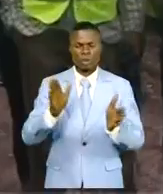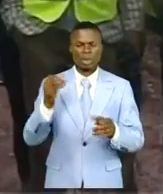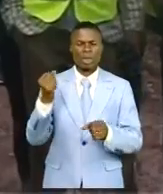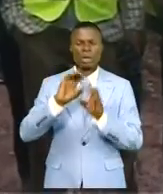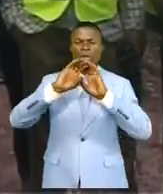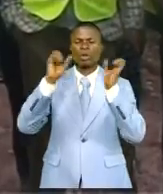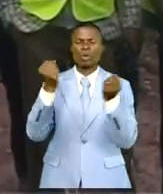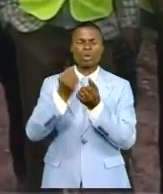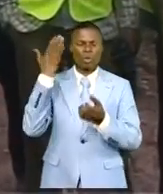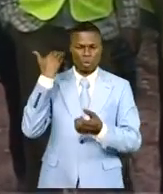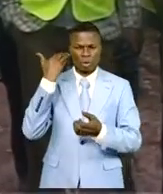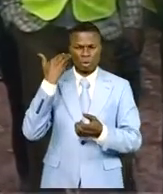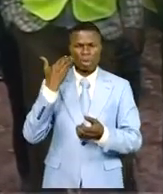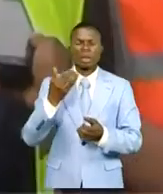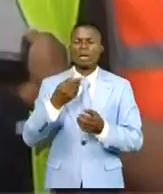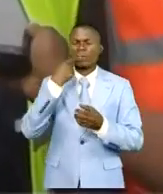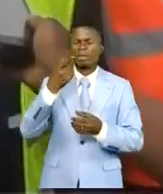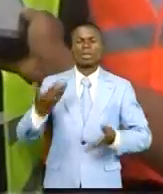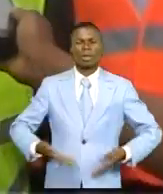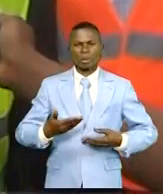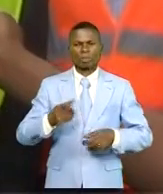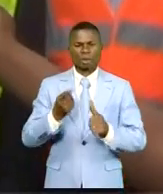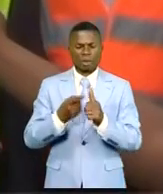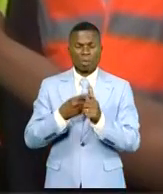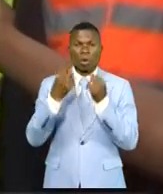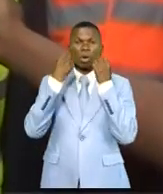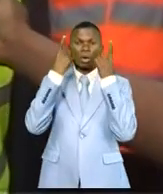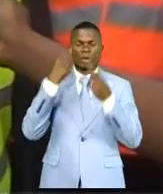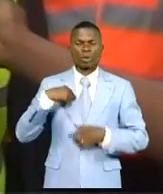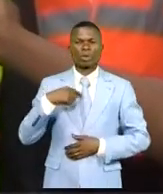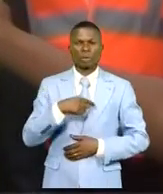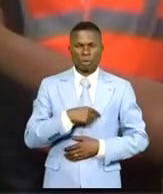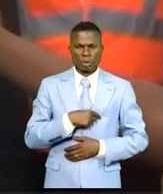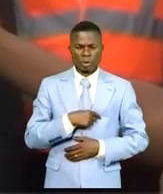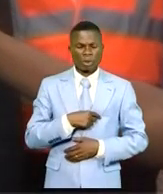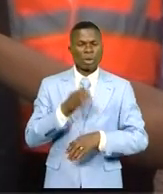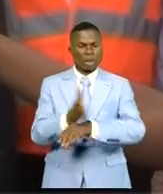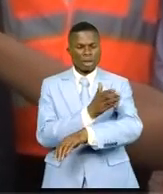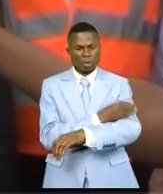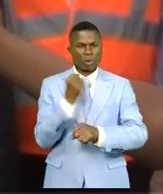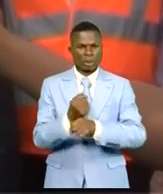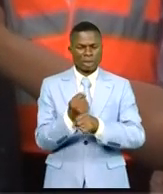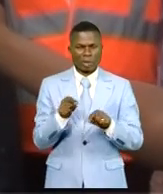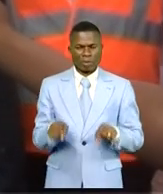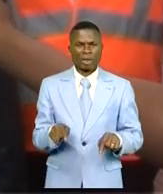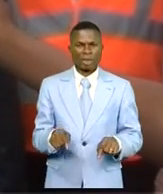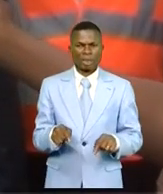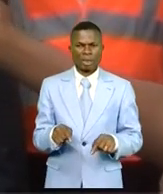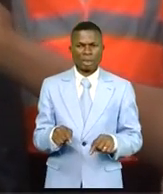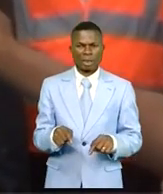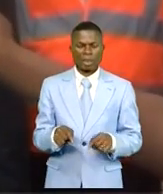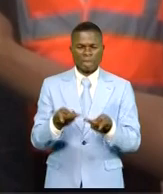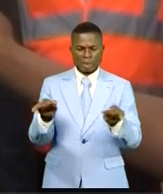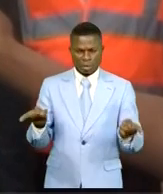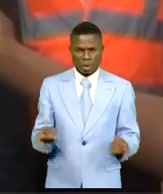Moubiaï, n'a pas manqué d'exprimer sa joie. Nous sommes d'abord surpris de l'évolution des travaux sur le